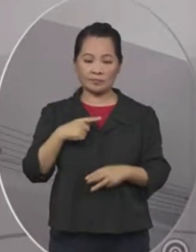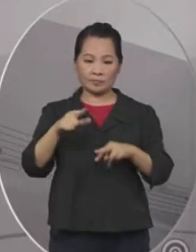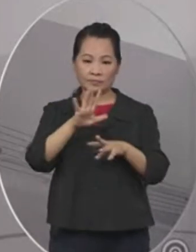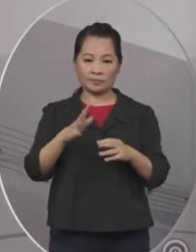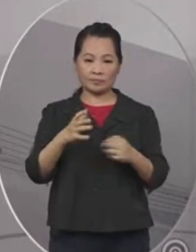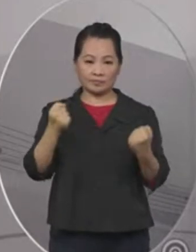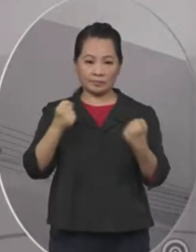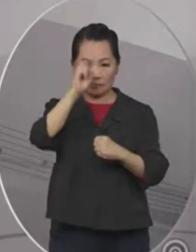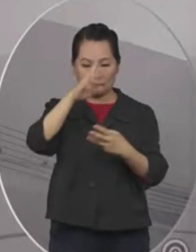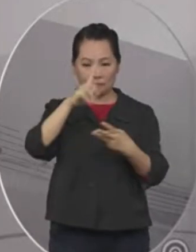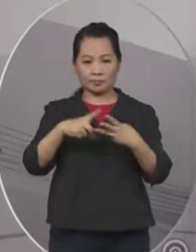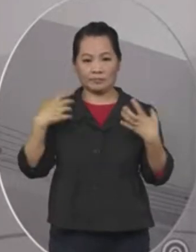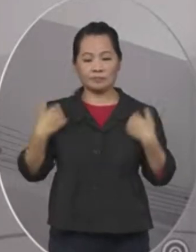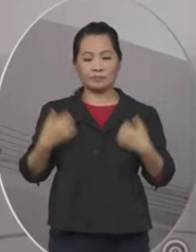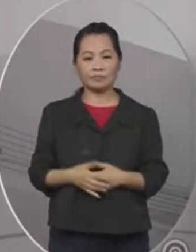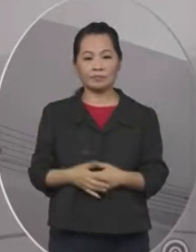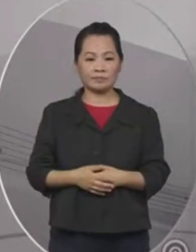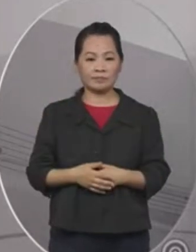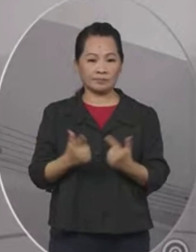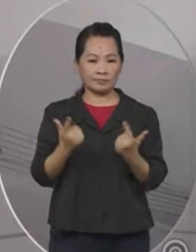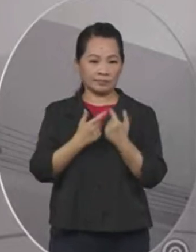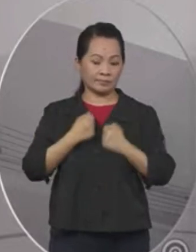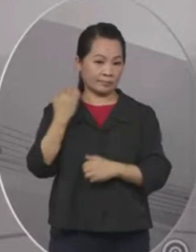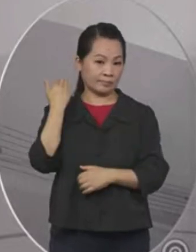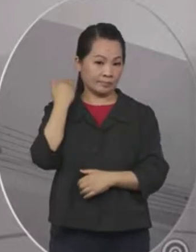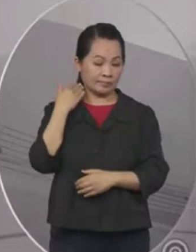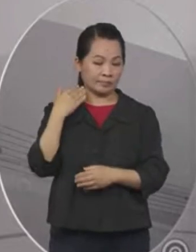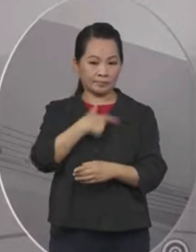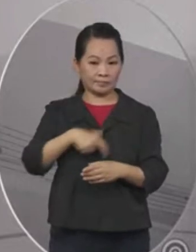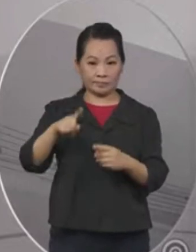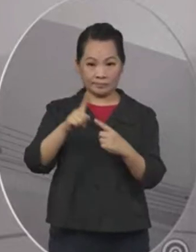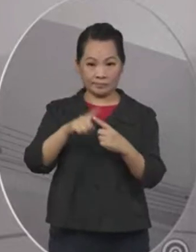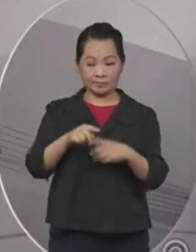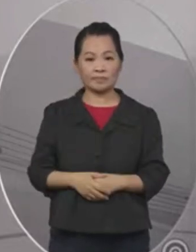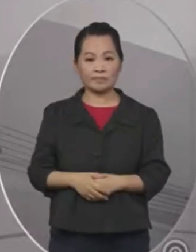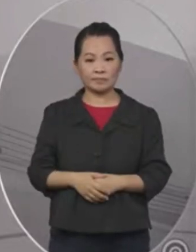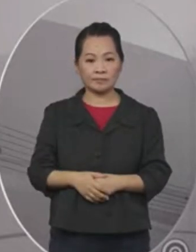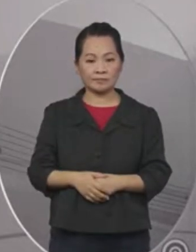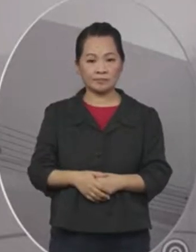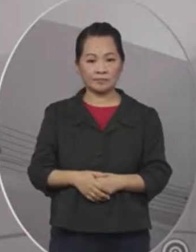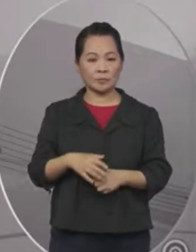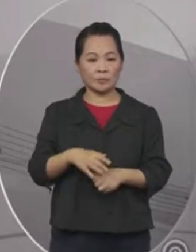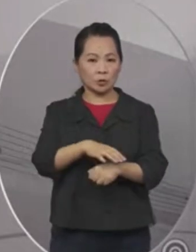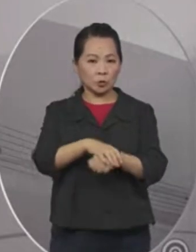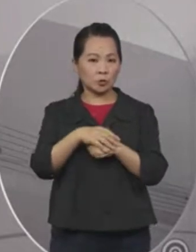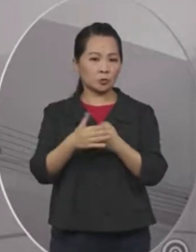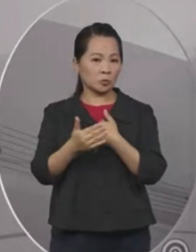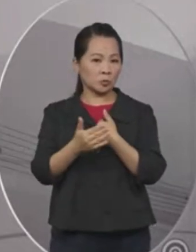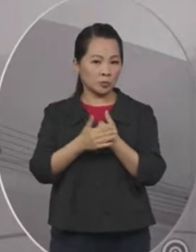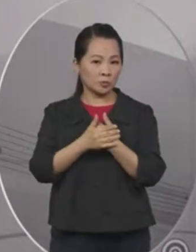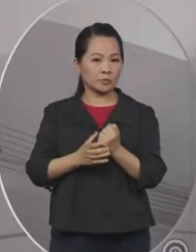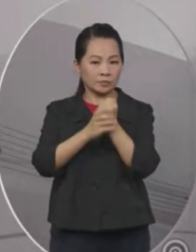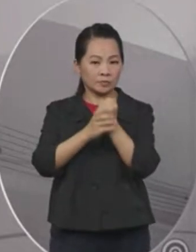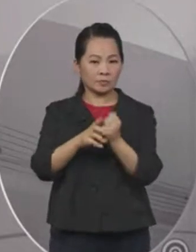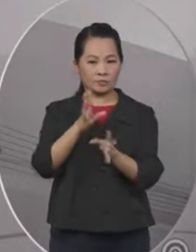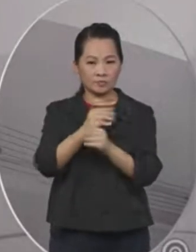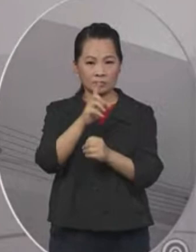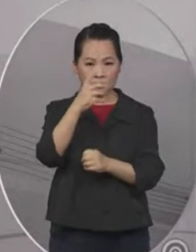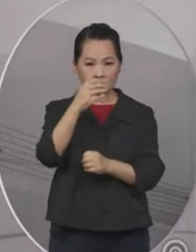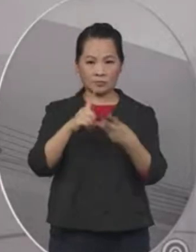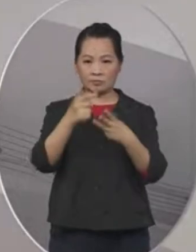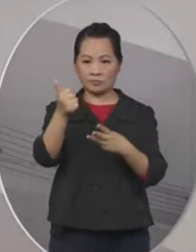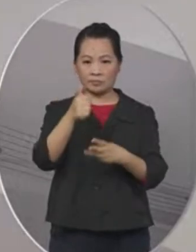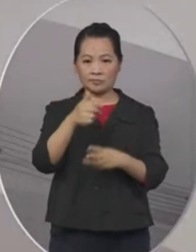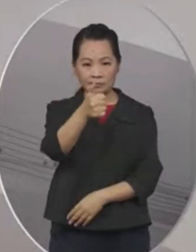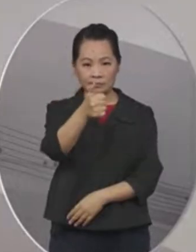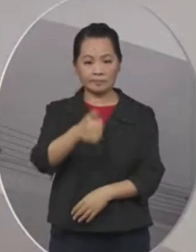党党主席，士林北投市议员参选人，请抢救支持19号王玉阳，谢谢。